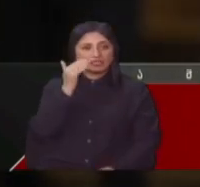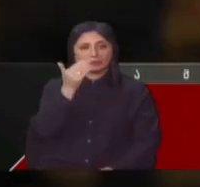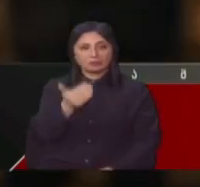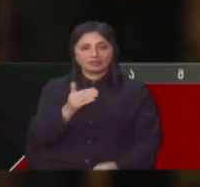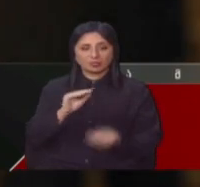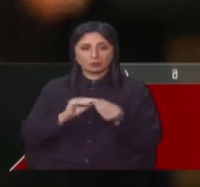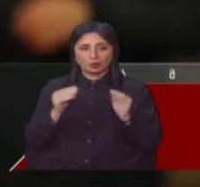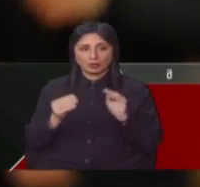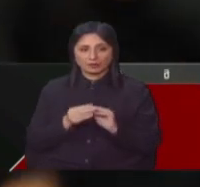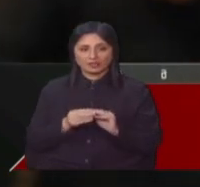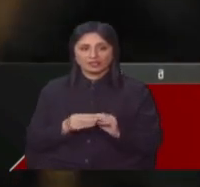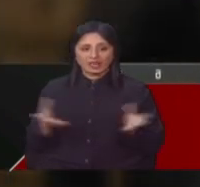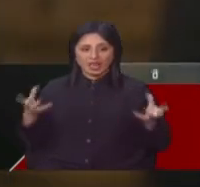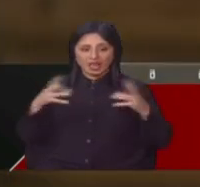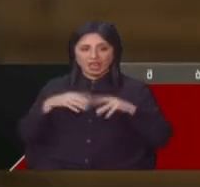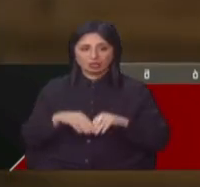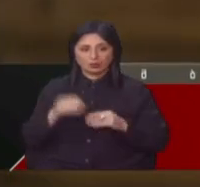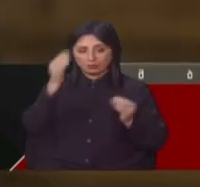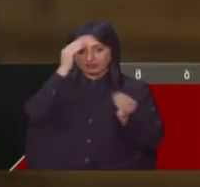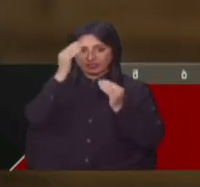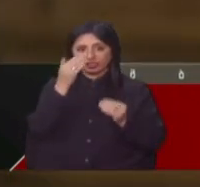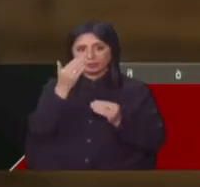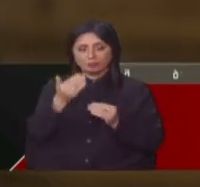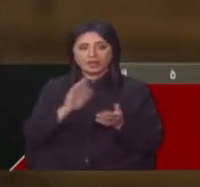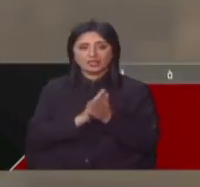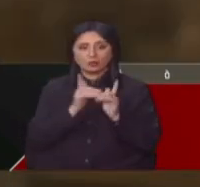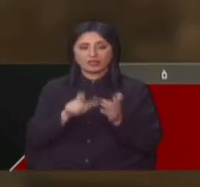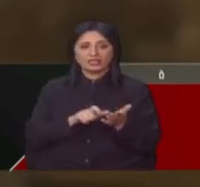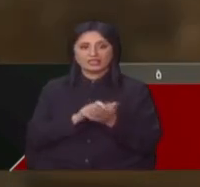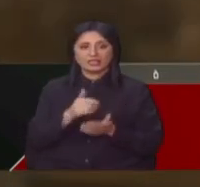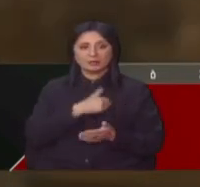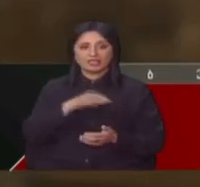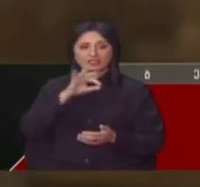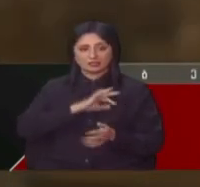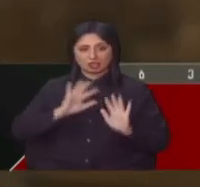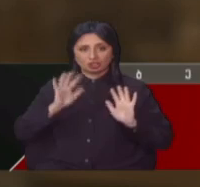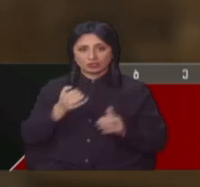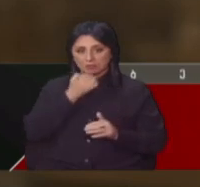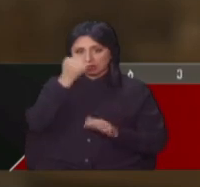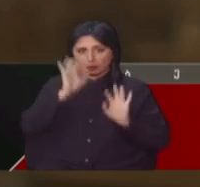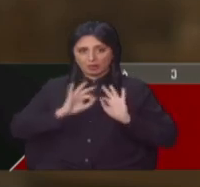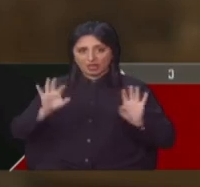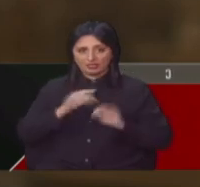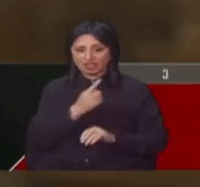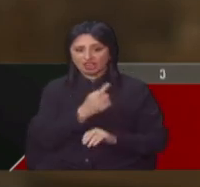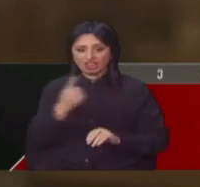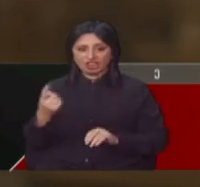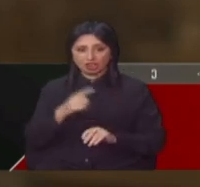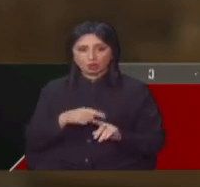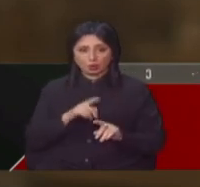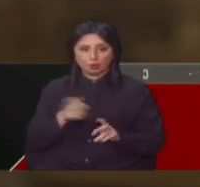მათი პრობლემები და ერთობლივად ვიმსჯელეთ მათი მოგვარების გზებს. მინდა ვისარგებლო შემთხვევით და მადლობა გადავხადოთ თითოეულ